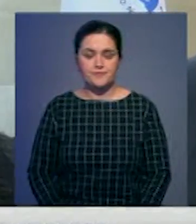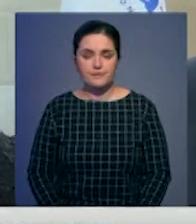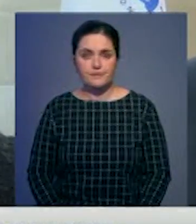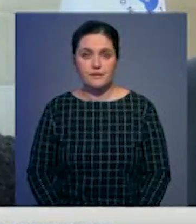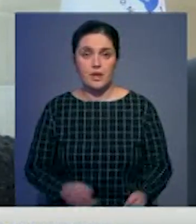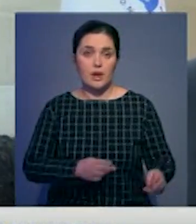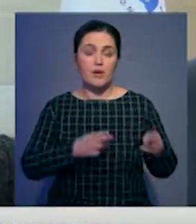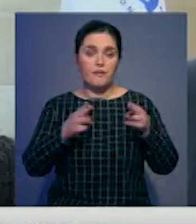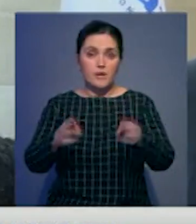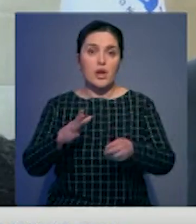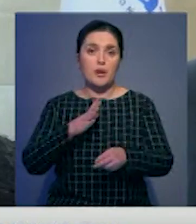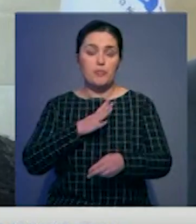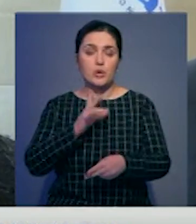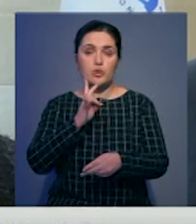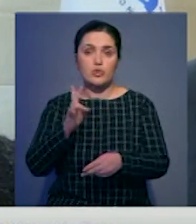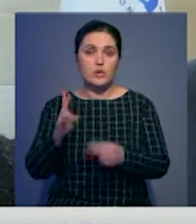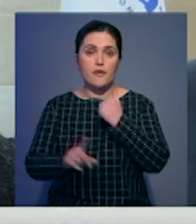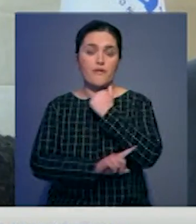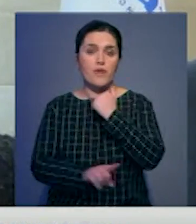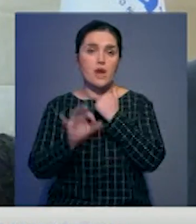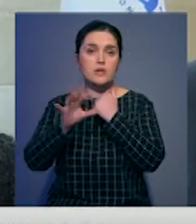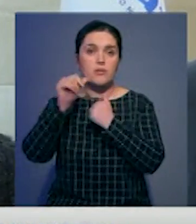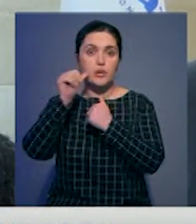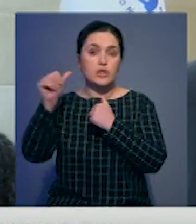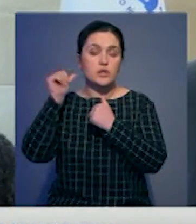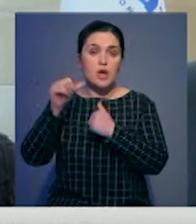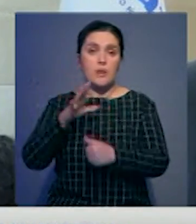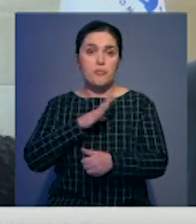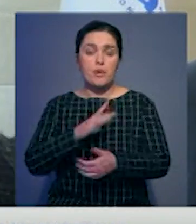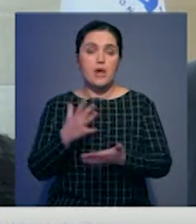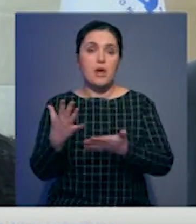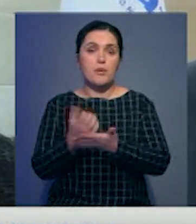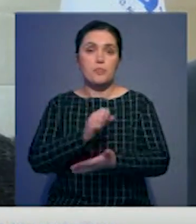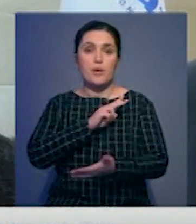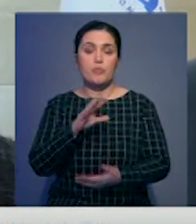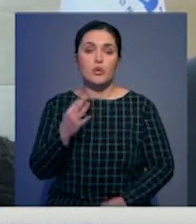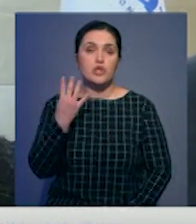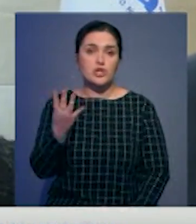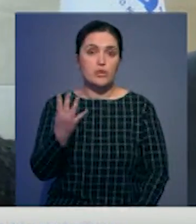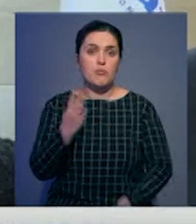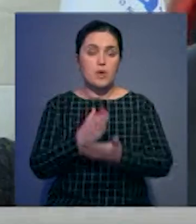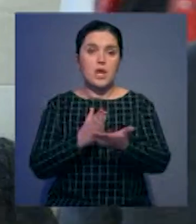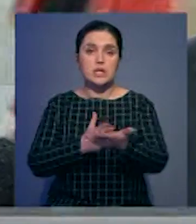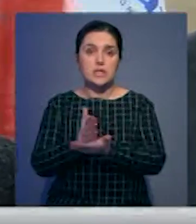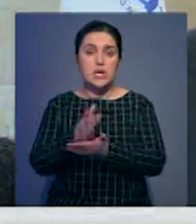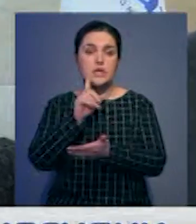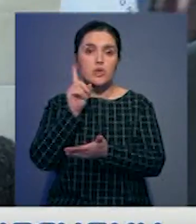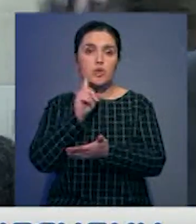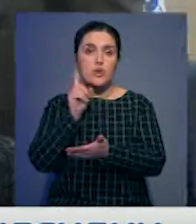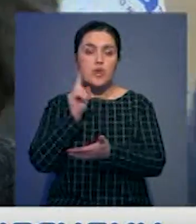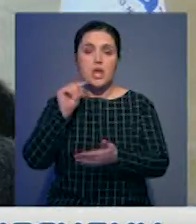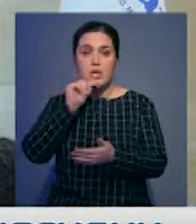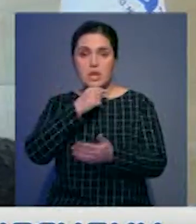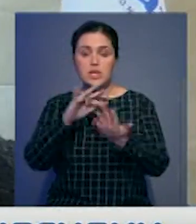После визита Нурсултана Назарбаева в Финляндию в октябре прошлого года была определена работа по четырем основным направлениям – зеленая экономика,